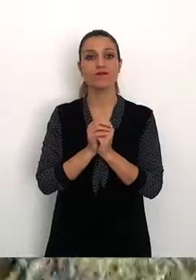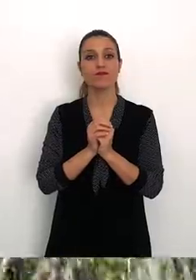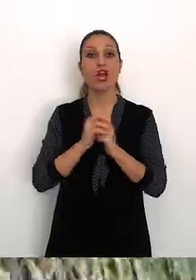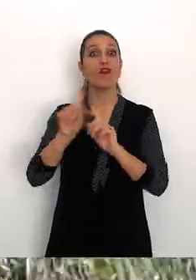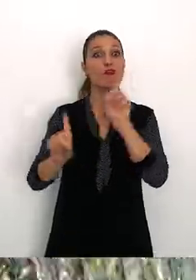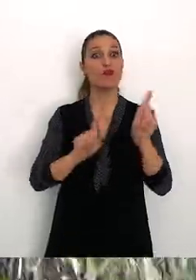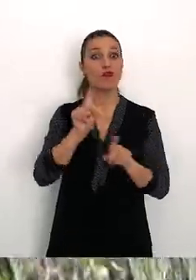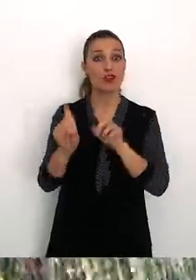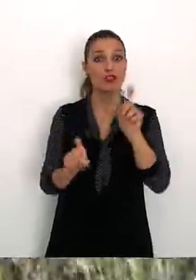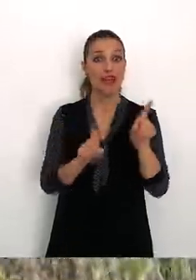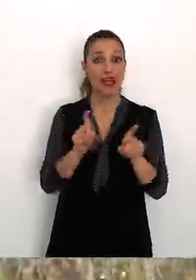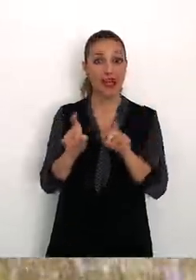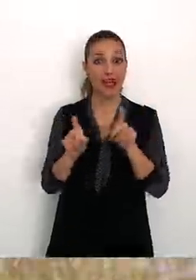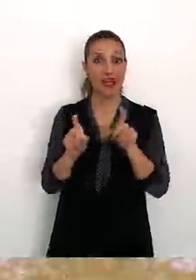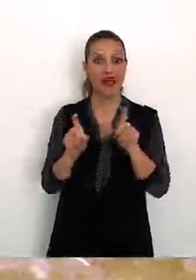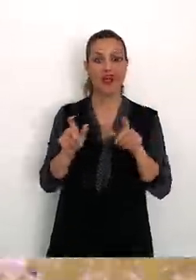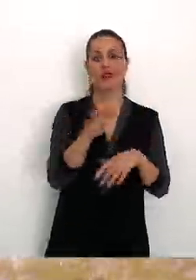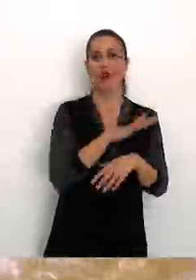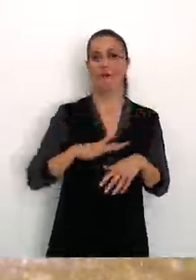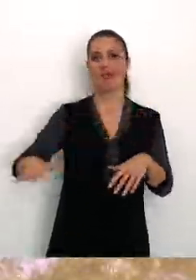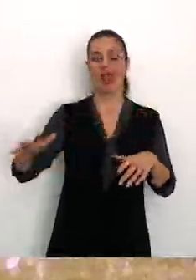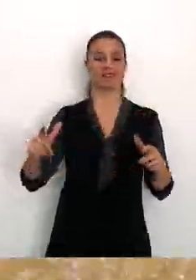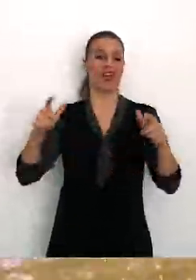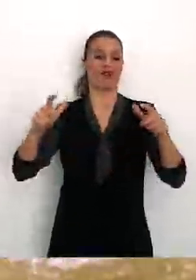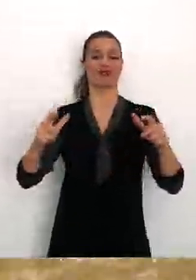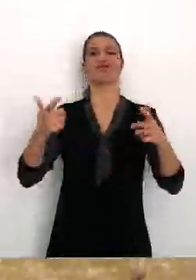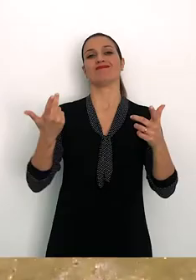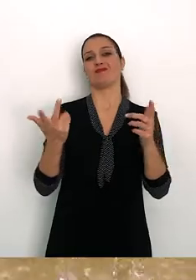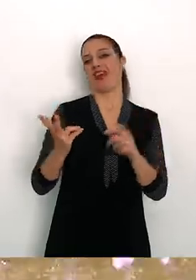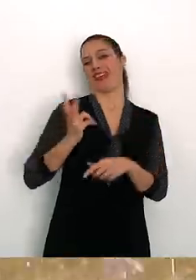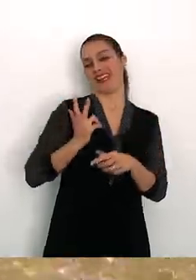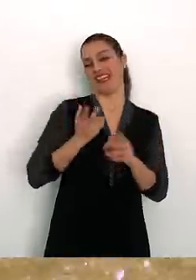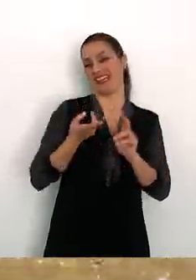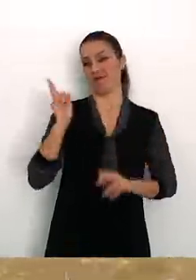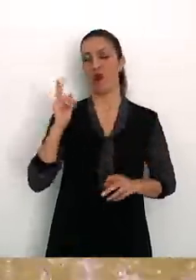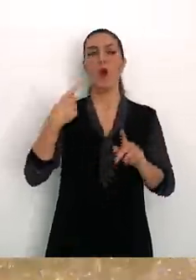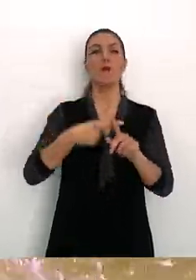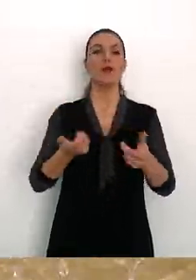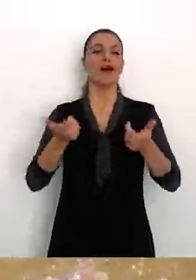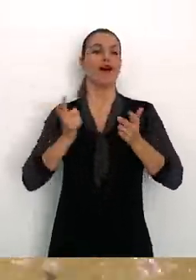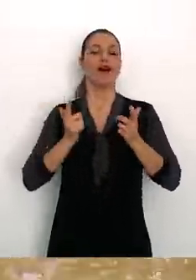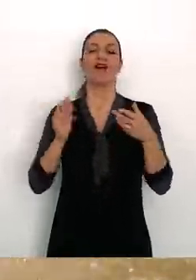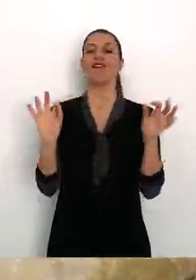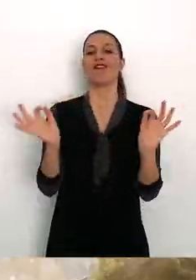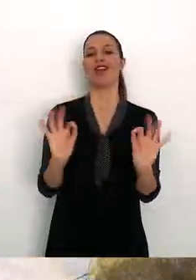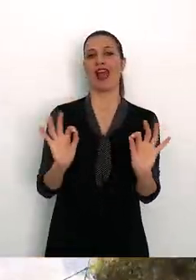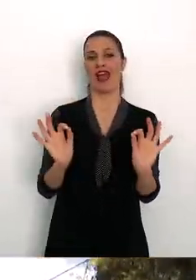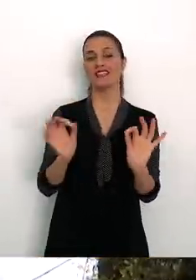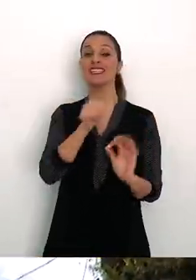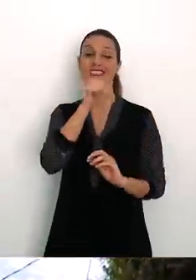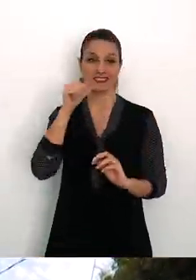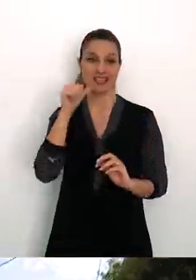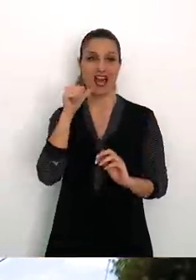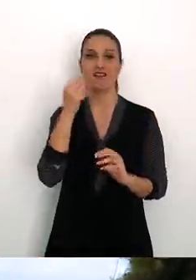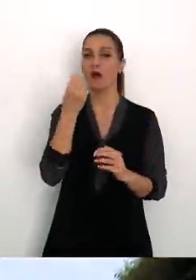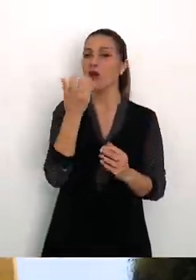La fontana impreziosisce l'intera piazza e dona una piacevole sensazione di freschezza molto utile nelle calde giornate